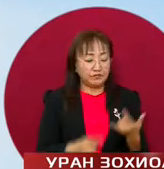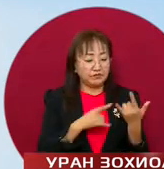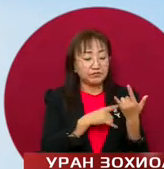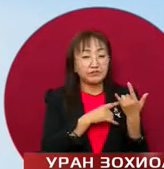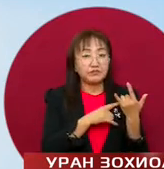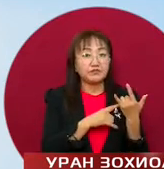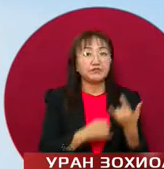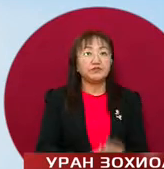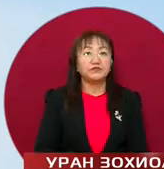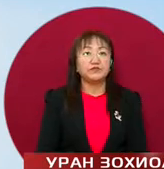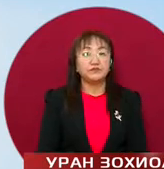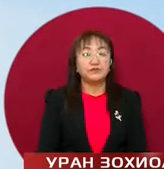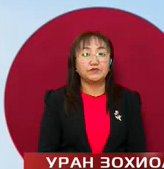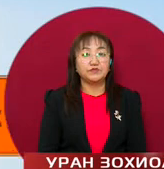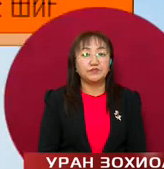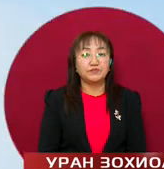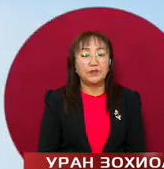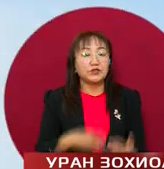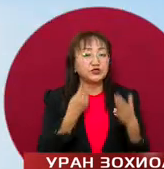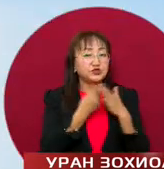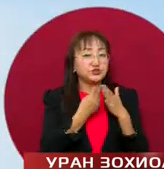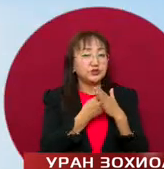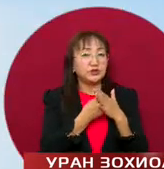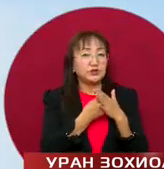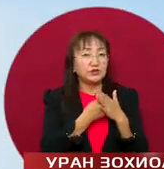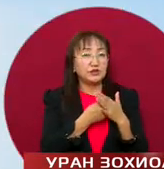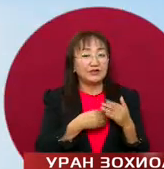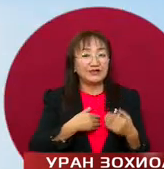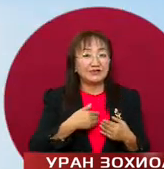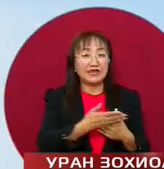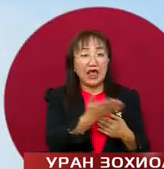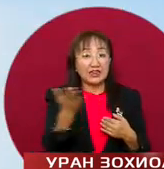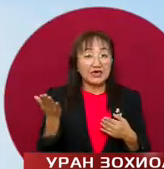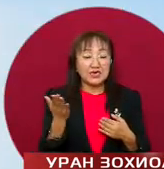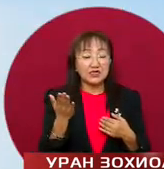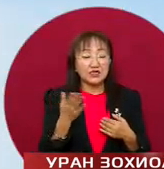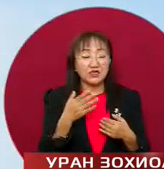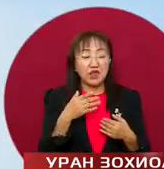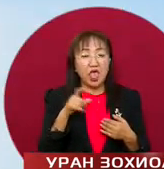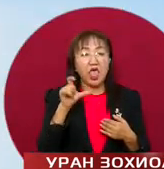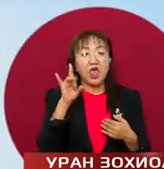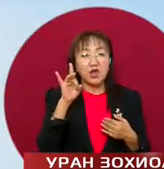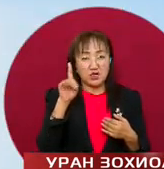За багш нэг жишээ үзүүлээ. Жишээ нь та нар эрхэл эрхэл гих шиг.